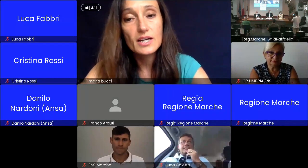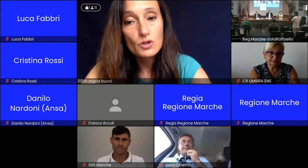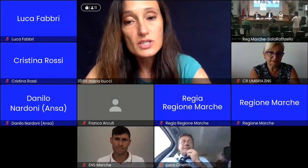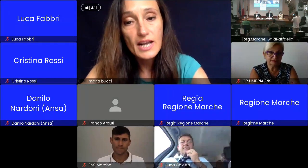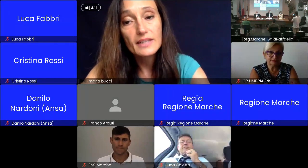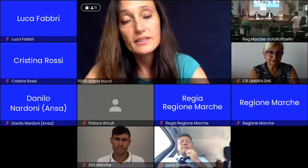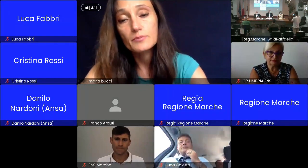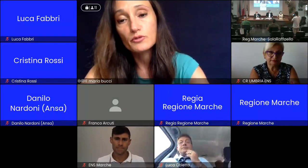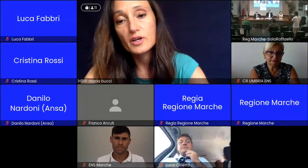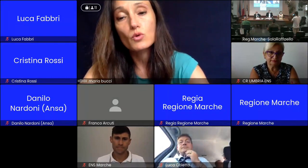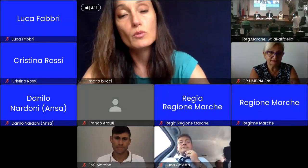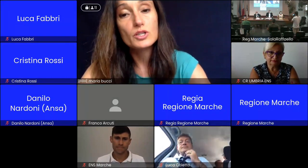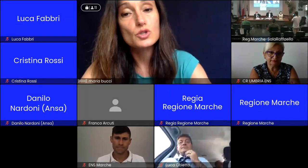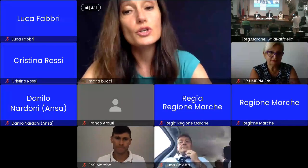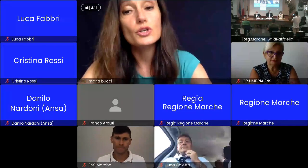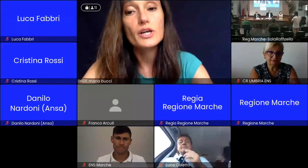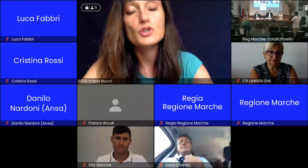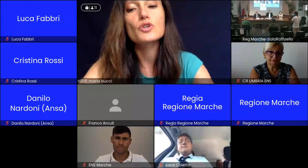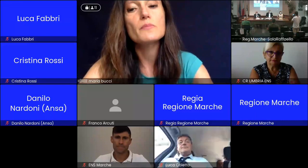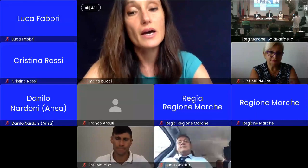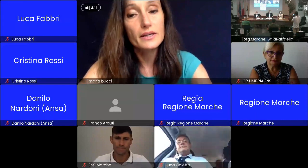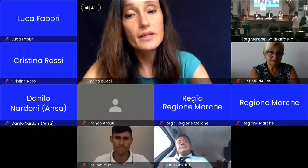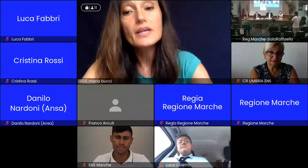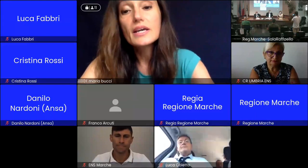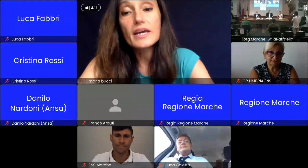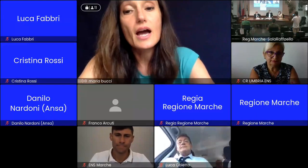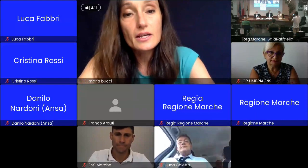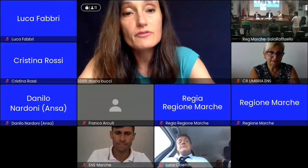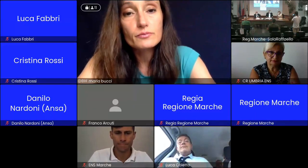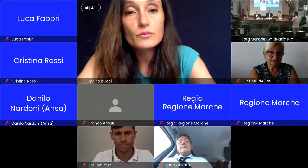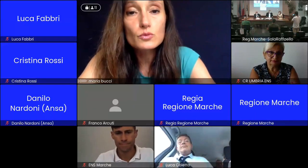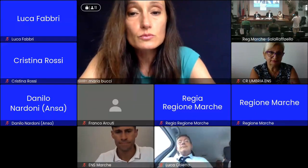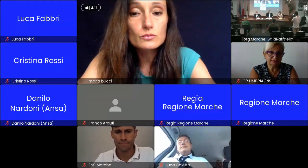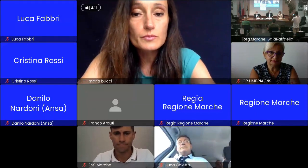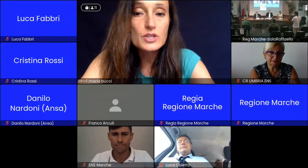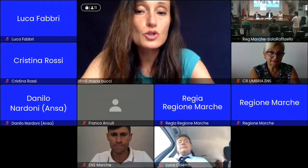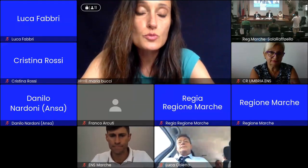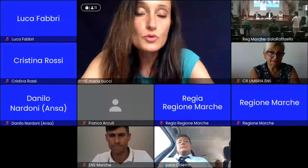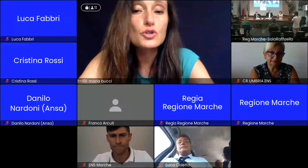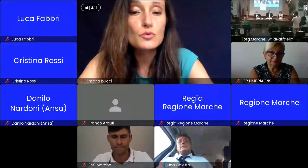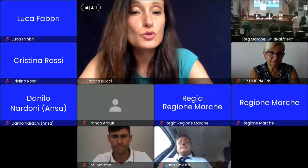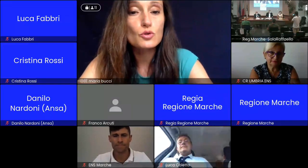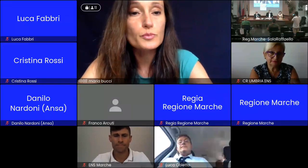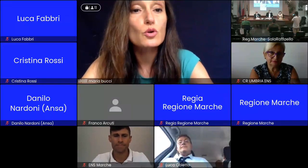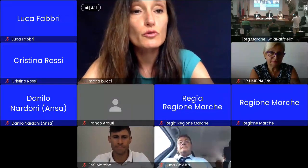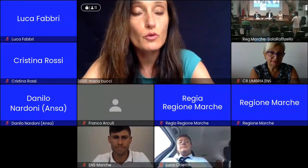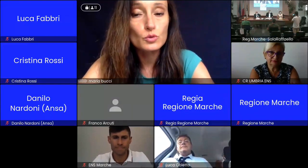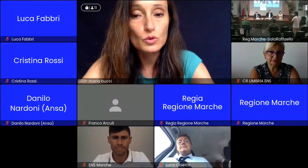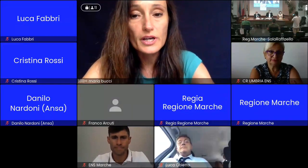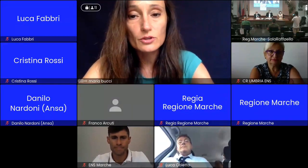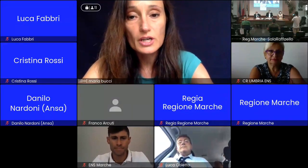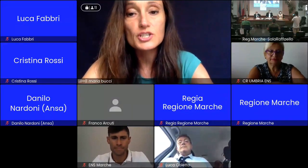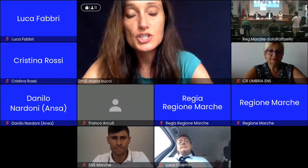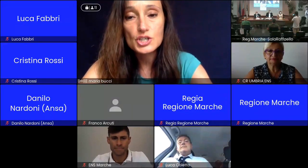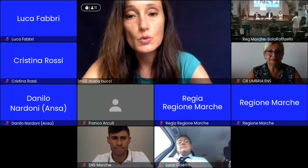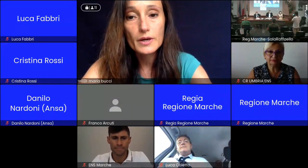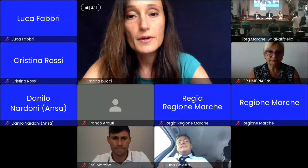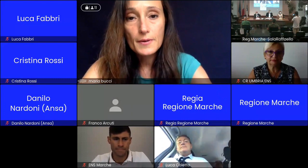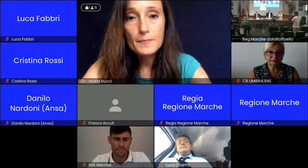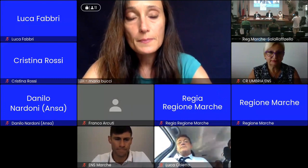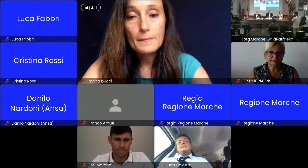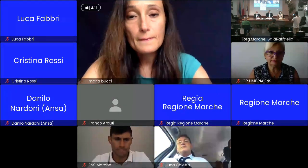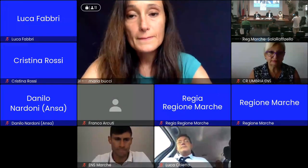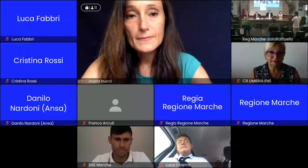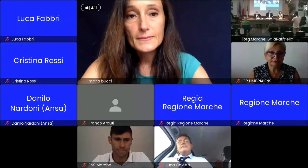c'è questa grande proficua collaborazione con la Regione Marche, che ha anche messo a disposizione questo piccolo fondo legato alla legge